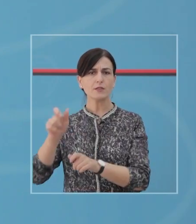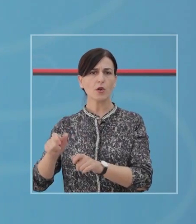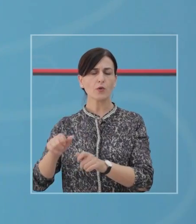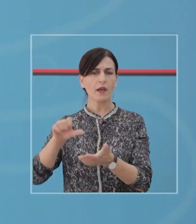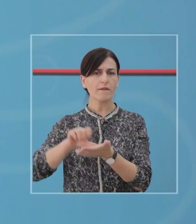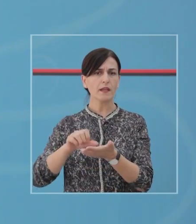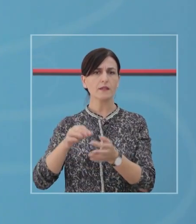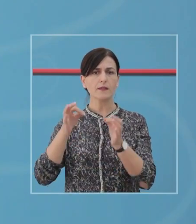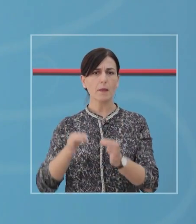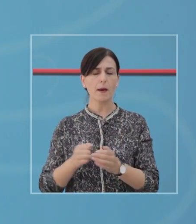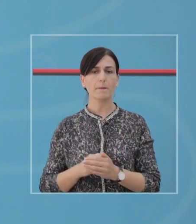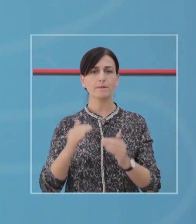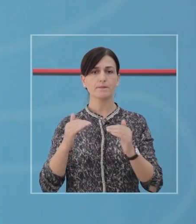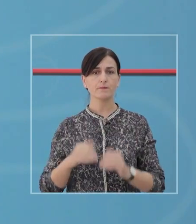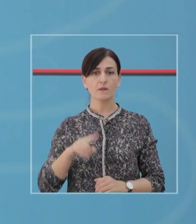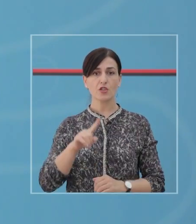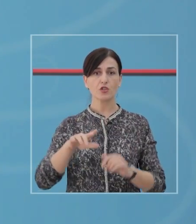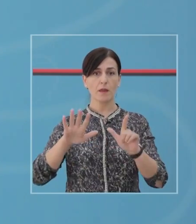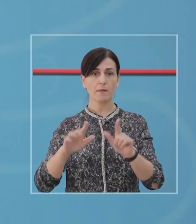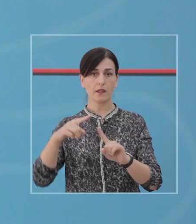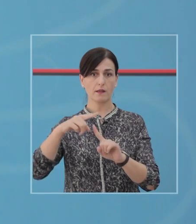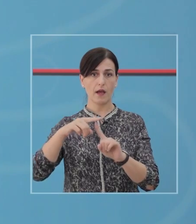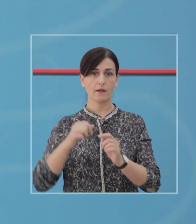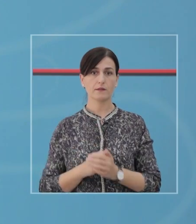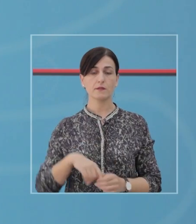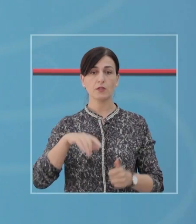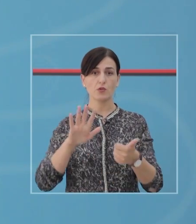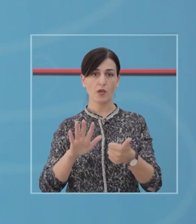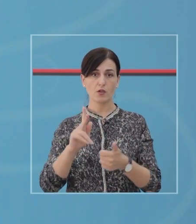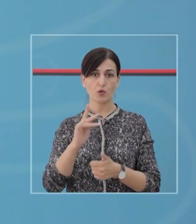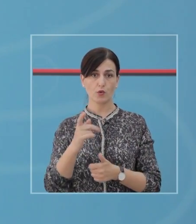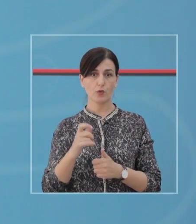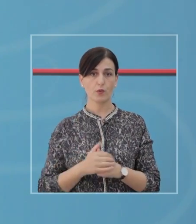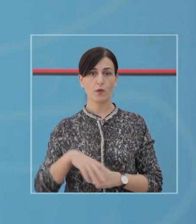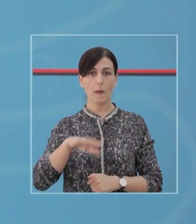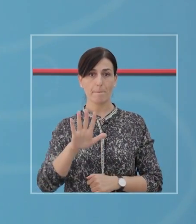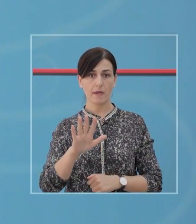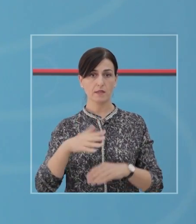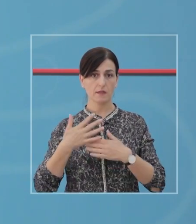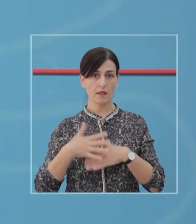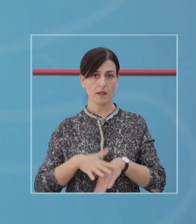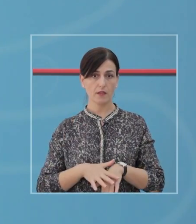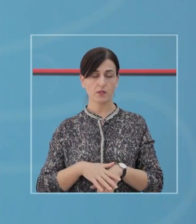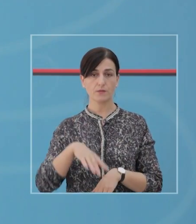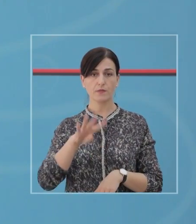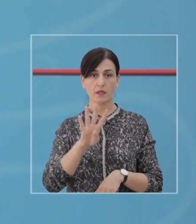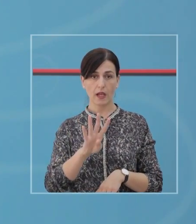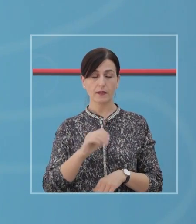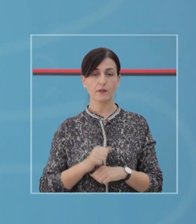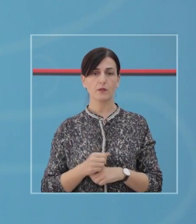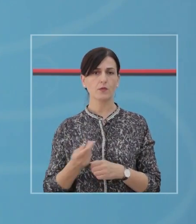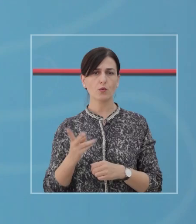fundit është si më poshtë vijon: 17 raste në Tiranë, 6 në Kruj, 5 në Lezhë, nga 4